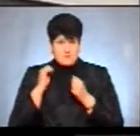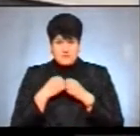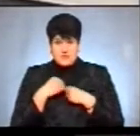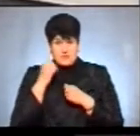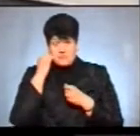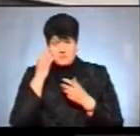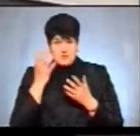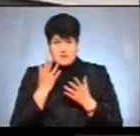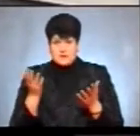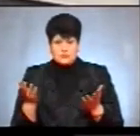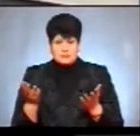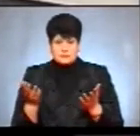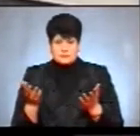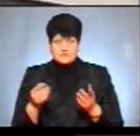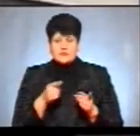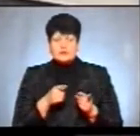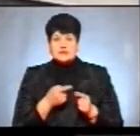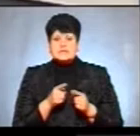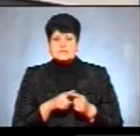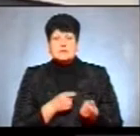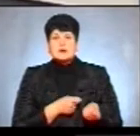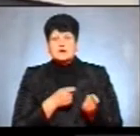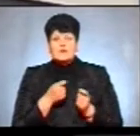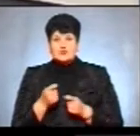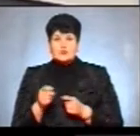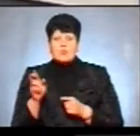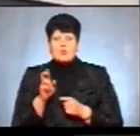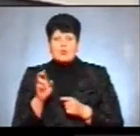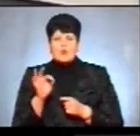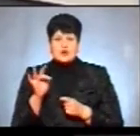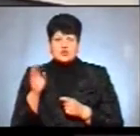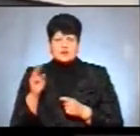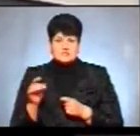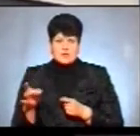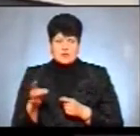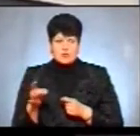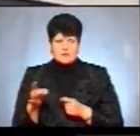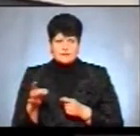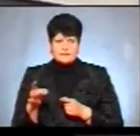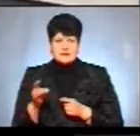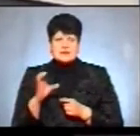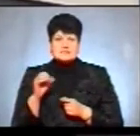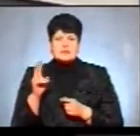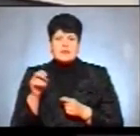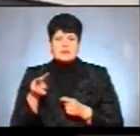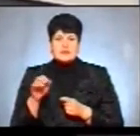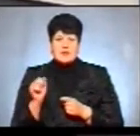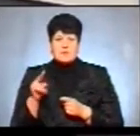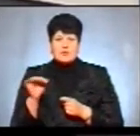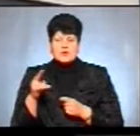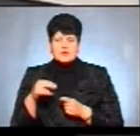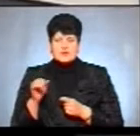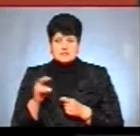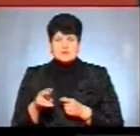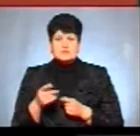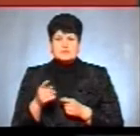пам'ятаю. Вони це перевозили з Борщівського району, з Склаподільського лісництва, там є квартали Соті